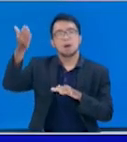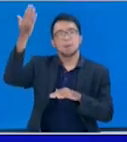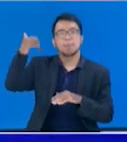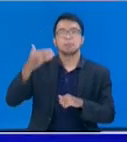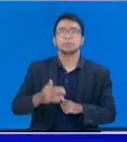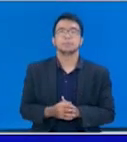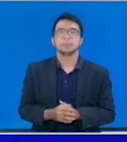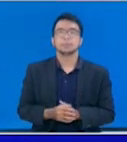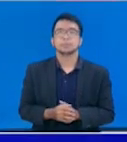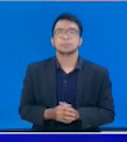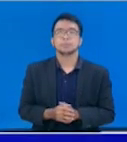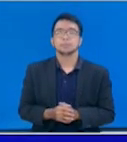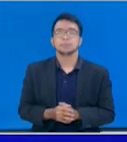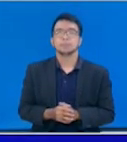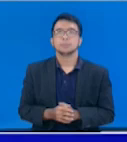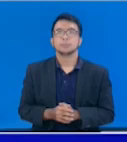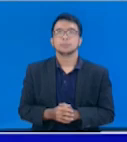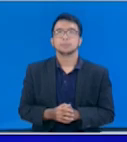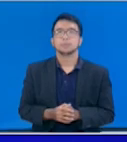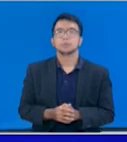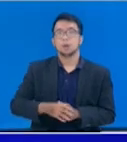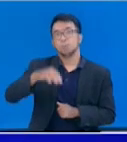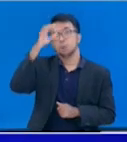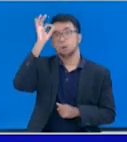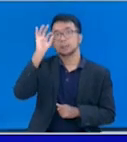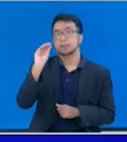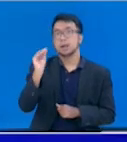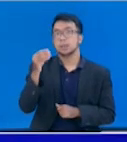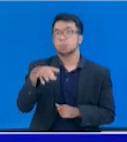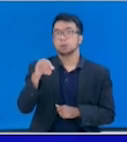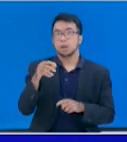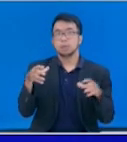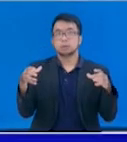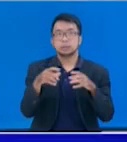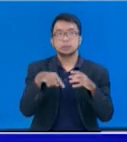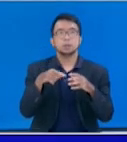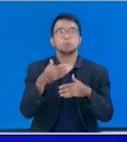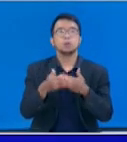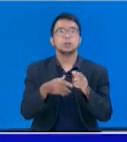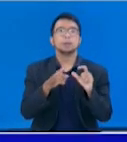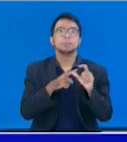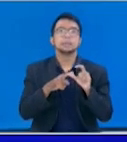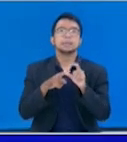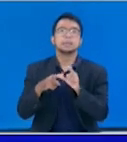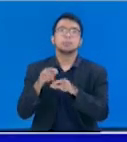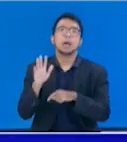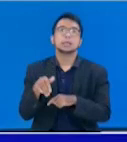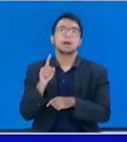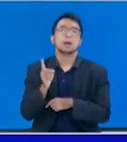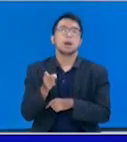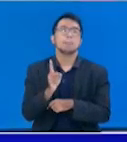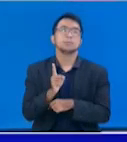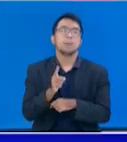kalau pihak dari Polres Metro Jakarta Pusat ini tahapnya masih penyelidikan, Deta. Kenapa penyelidikan? Karena masih dilakukan